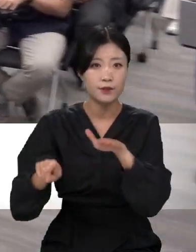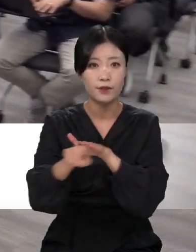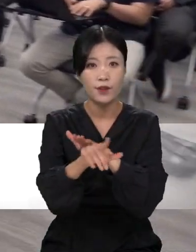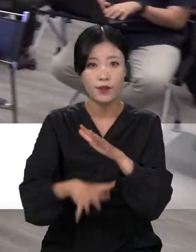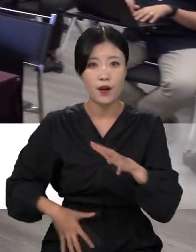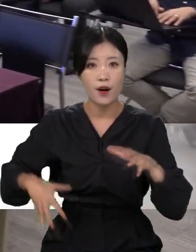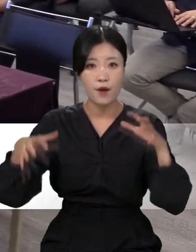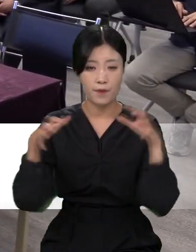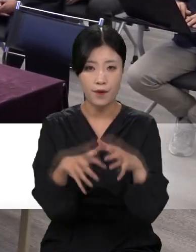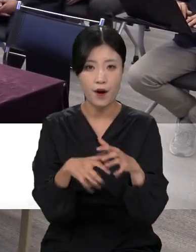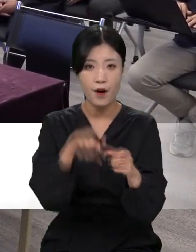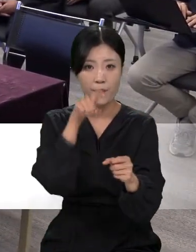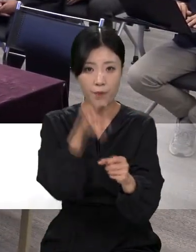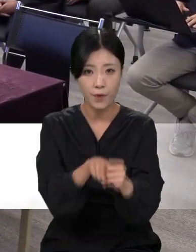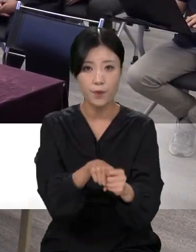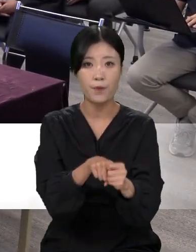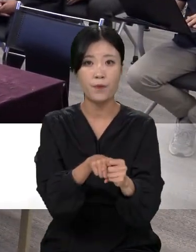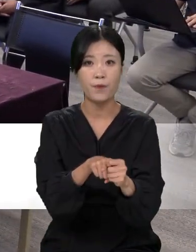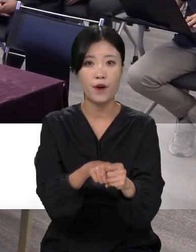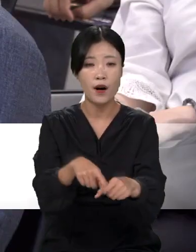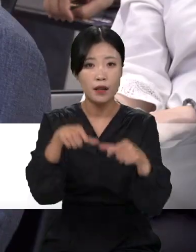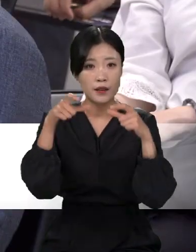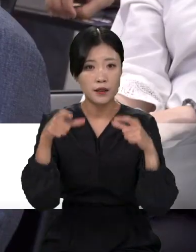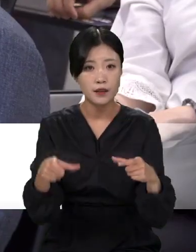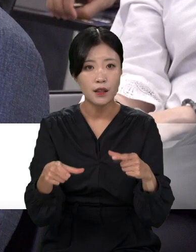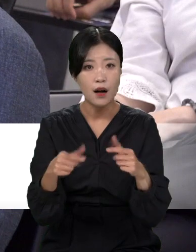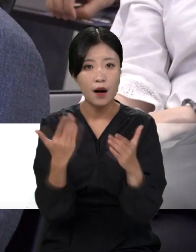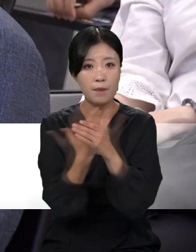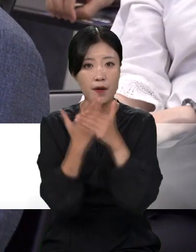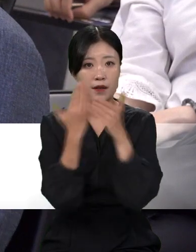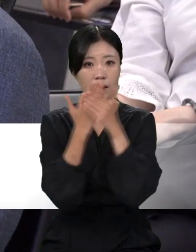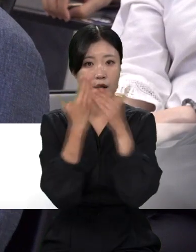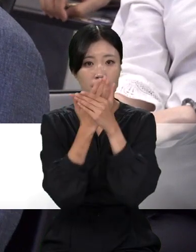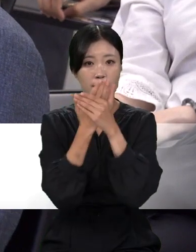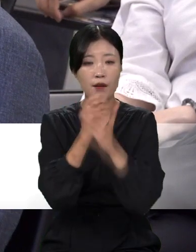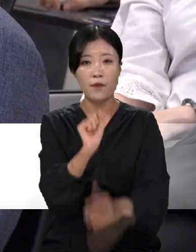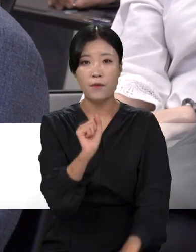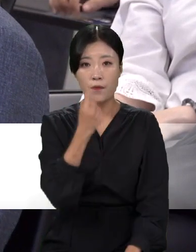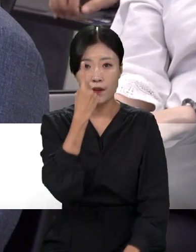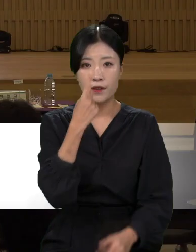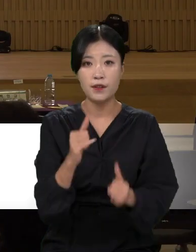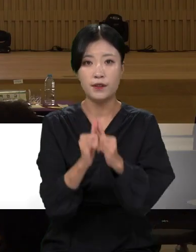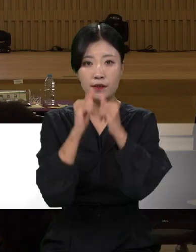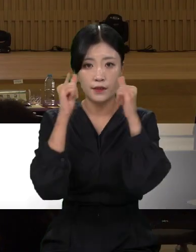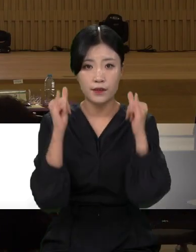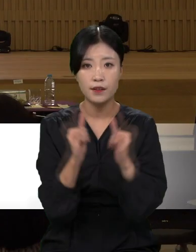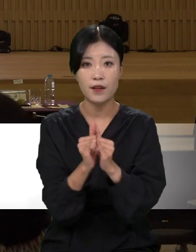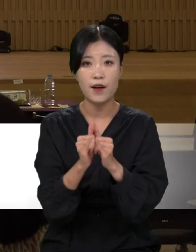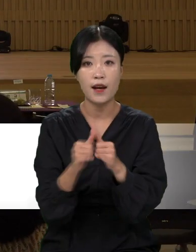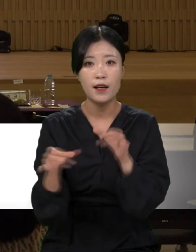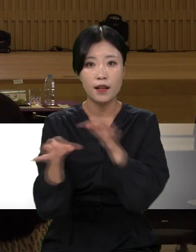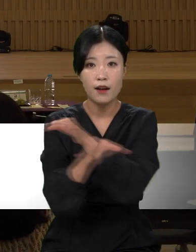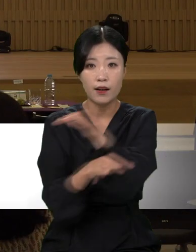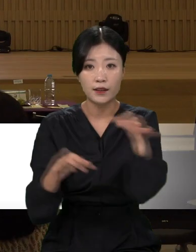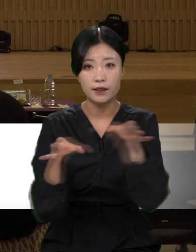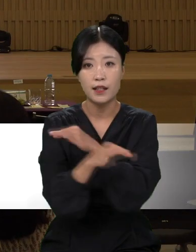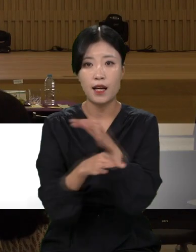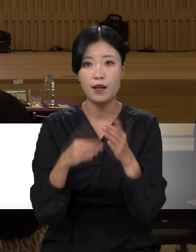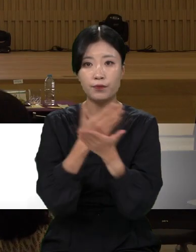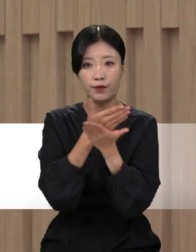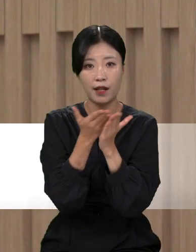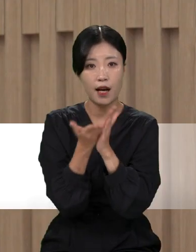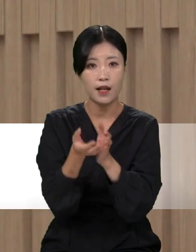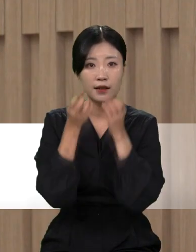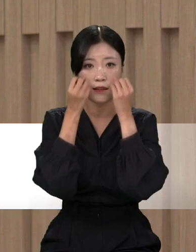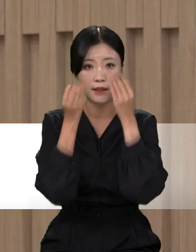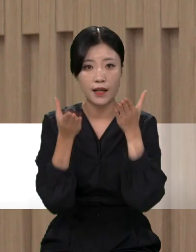특례 확대 추진 등 광역 단위의 선도적인 협력 모델 확립을 목표로 지역 벤처 창업 기업의 성장을